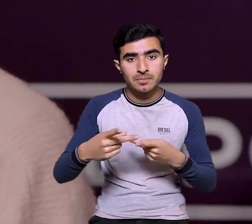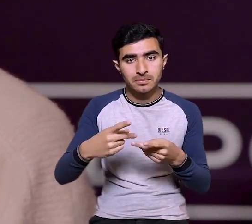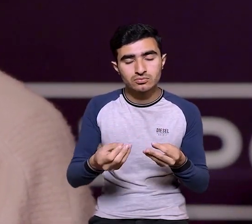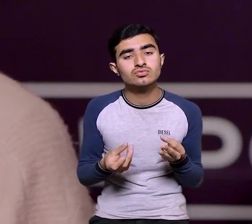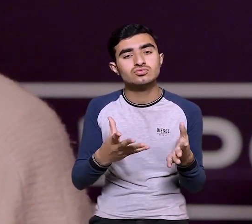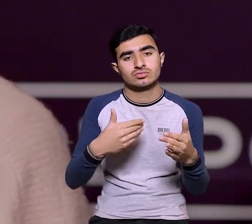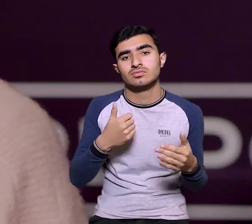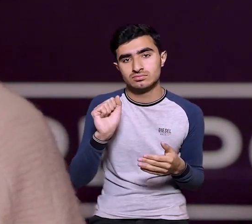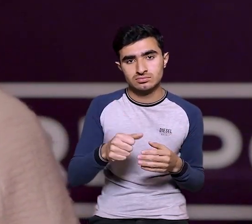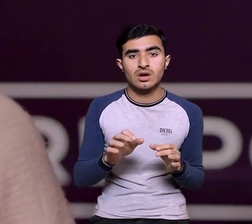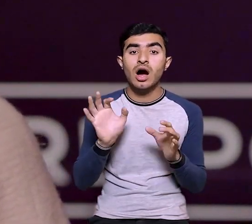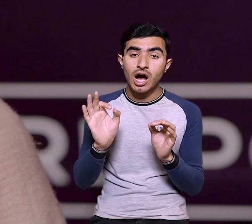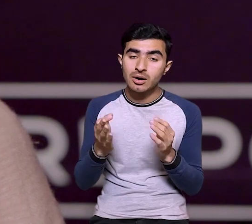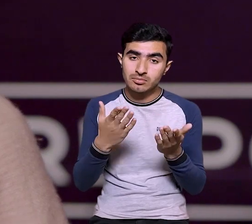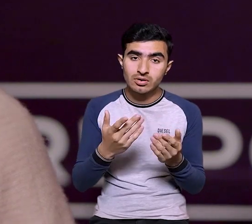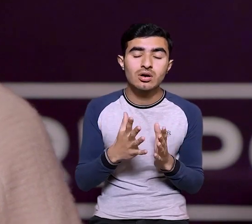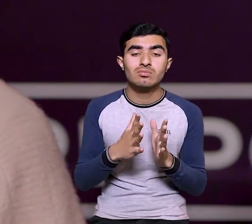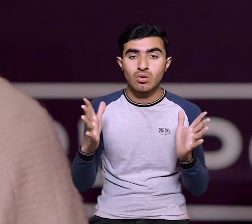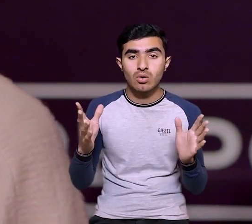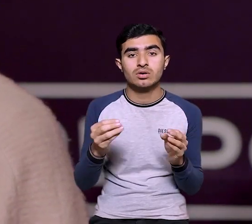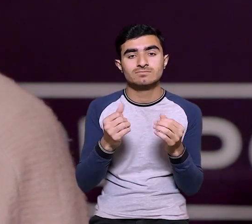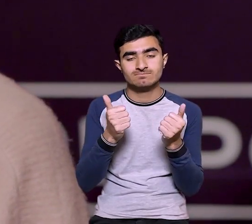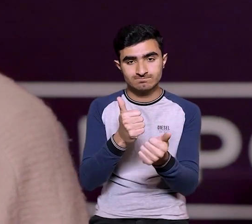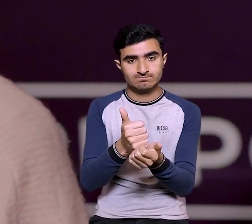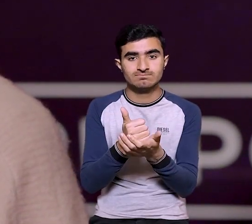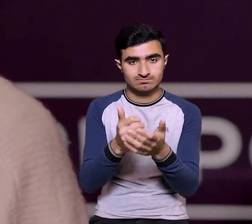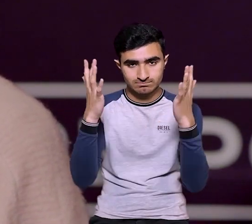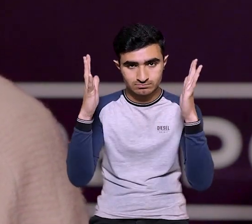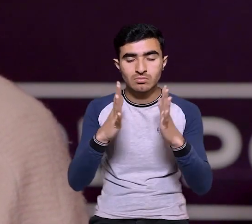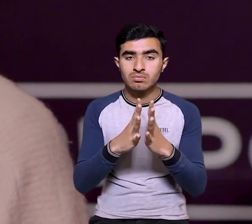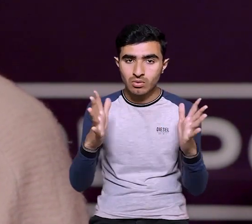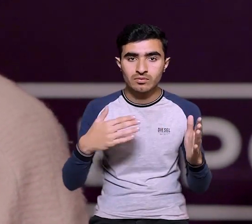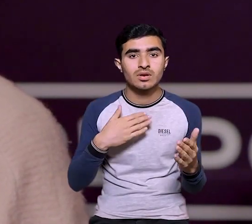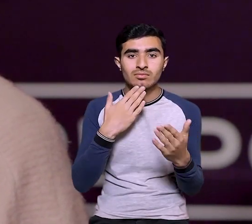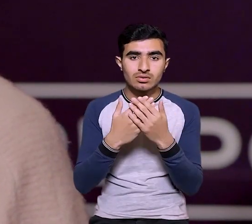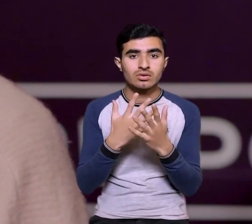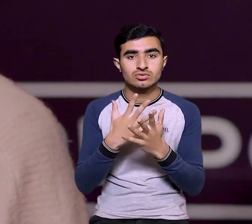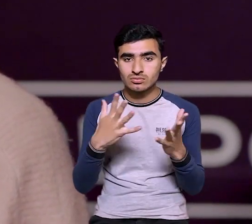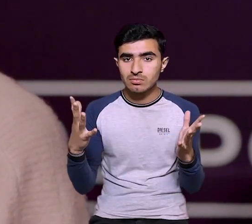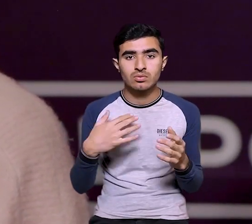हैं विच इज़ अ वेरी बिग क्रेडिट टू ऑल द वीमेन एंड आई एम वेरी ग्रेटफुल एंड आई लव